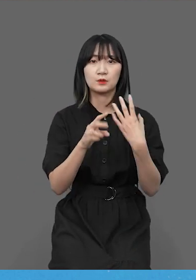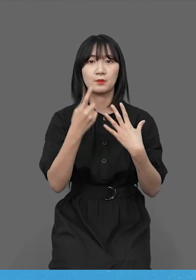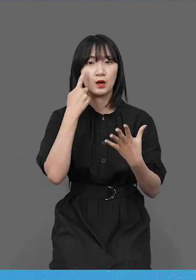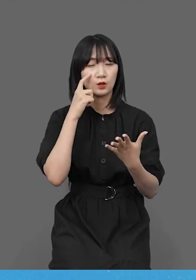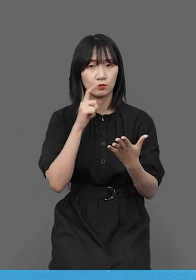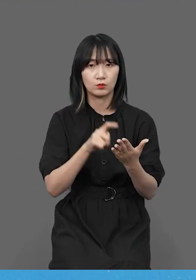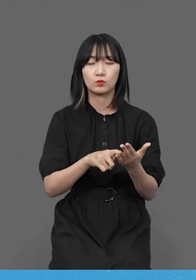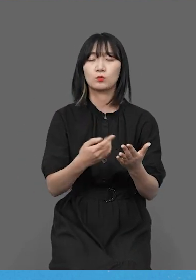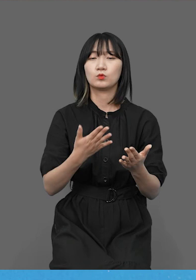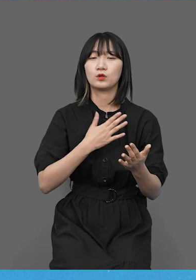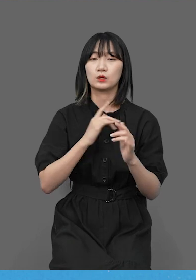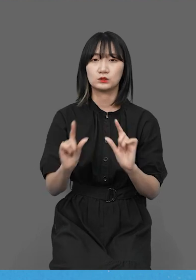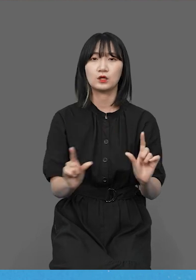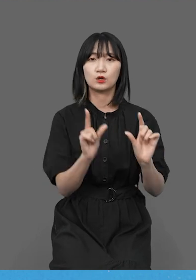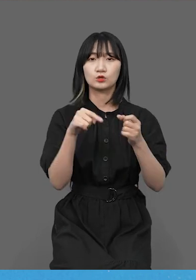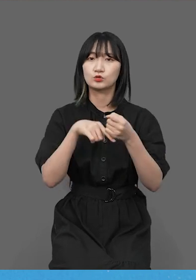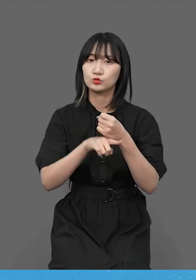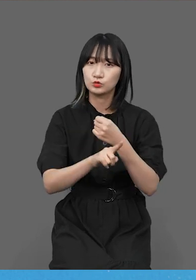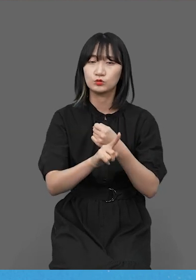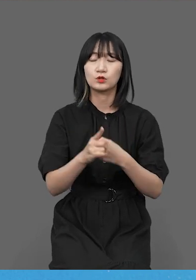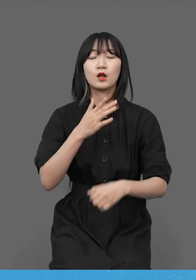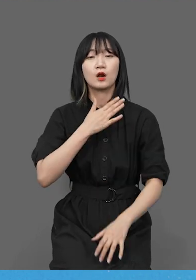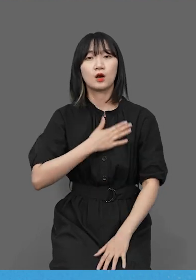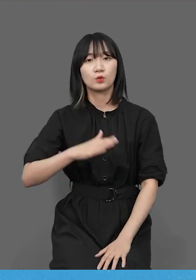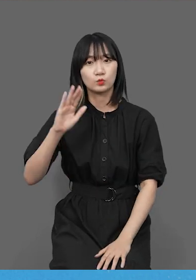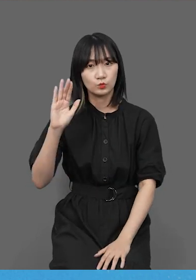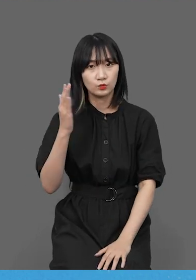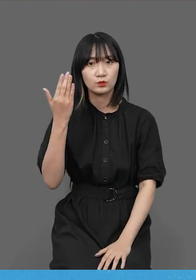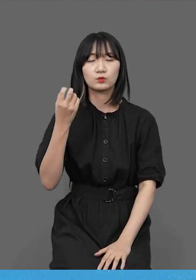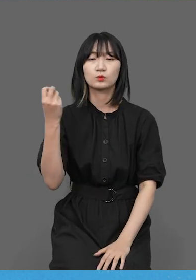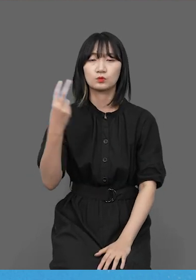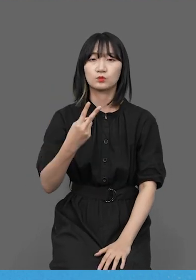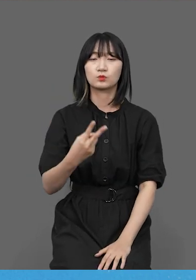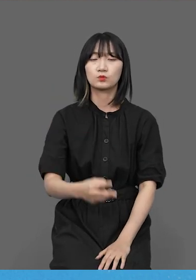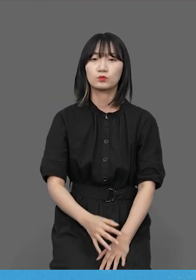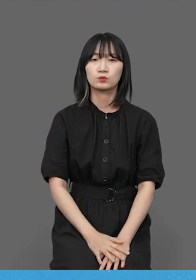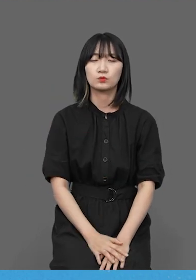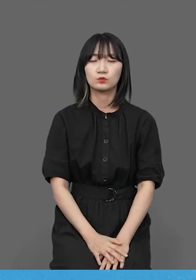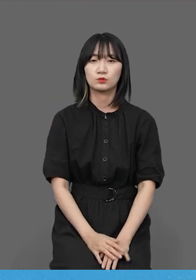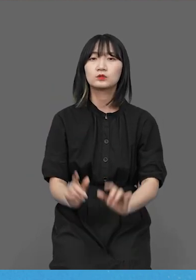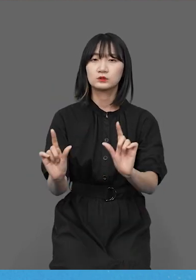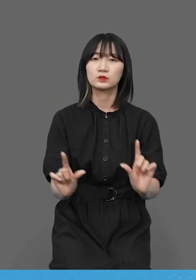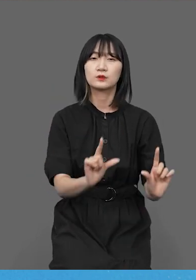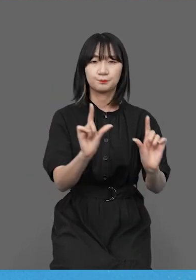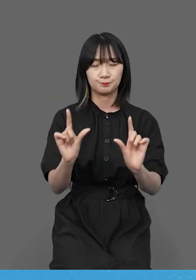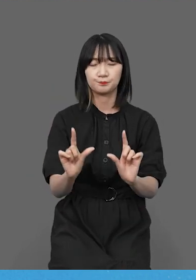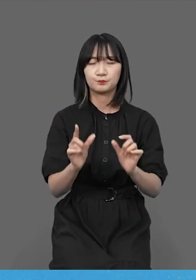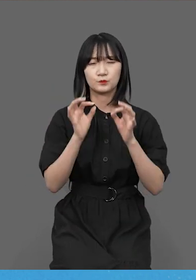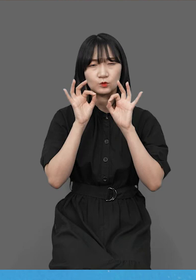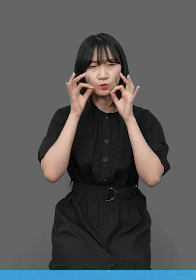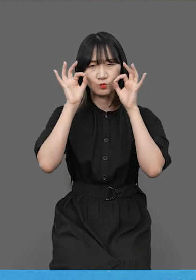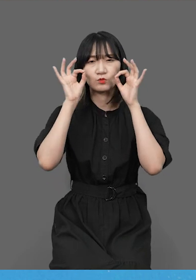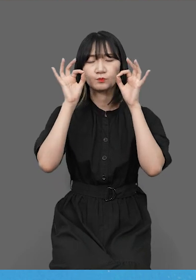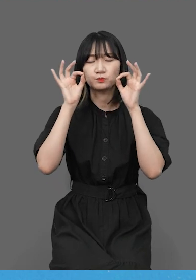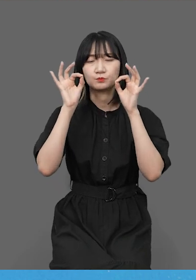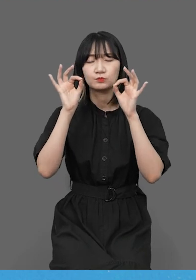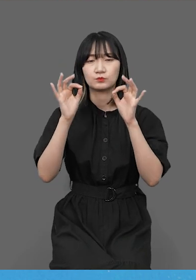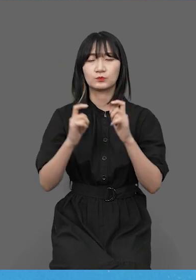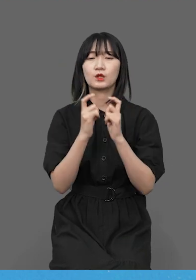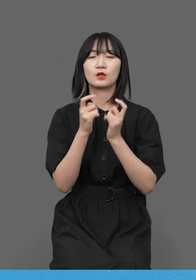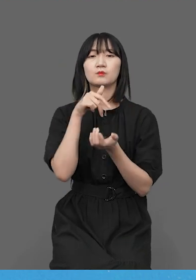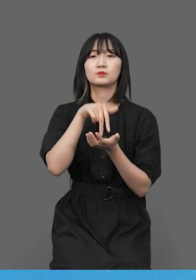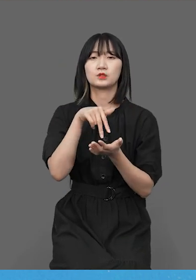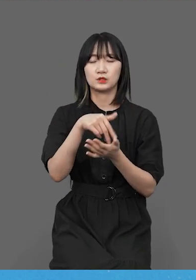찾고 내가 살아가는 이유를 알게 되고 또 그렇게 살아가려고 노력하게 된 제